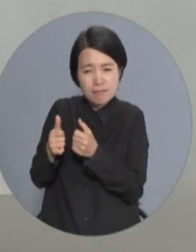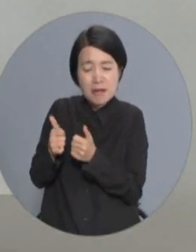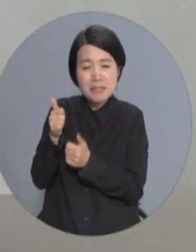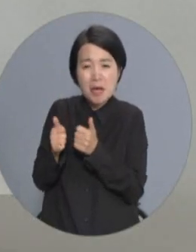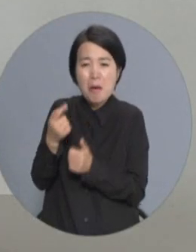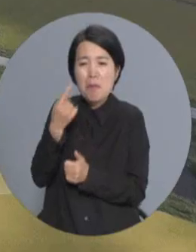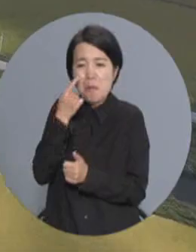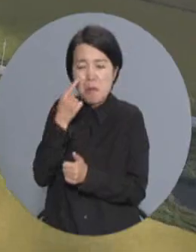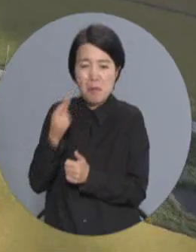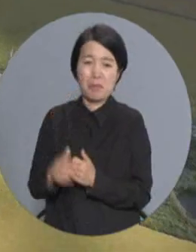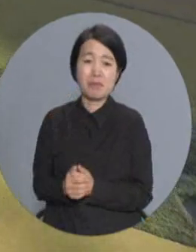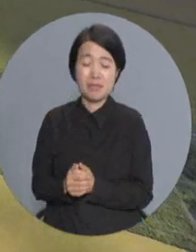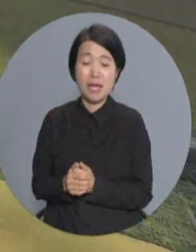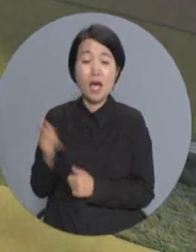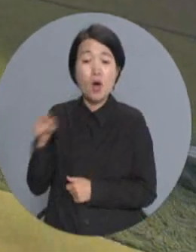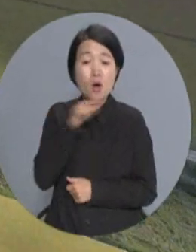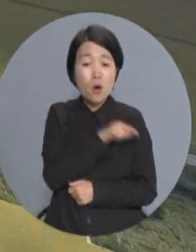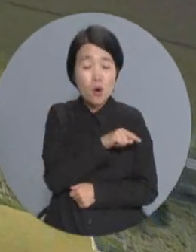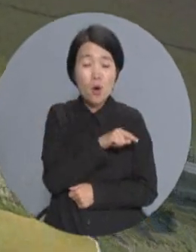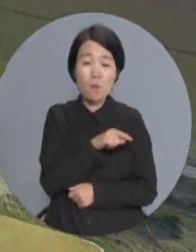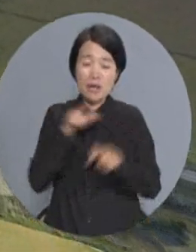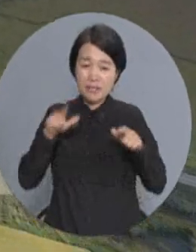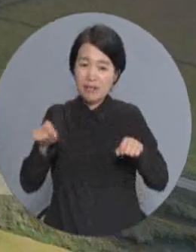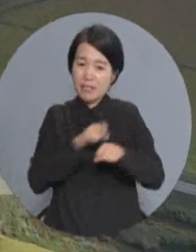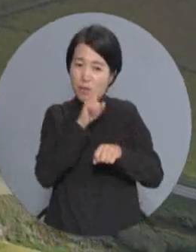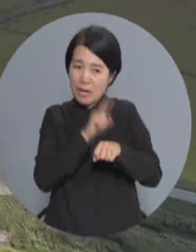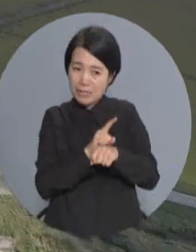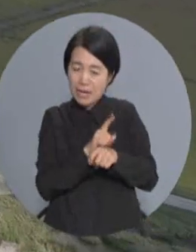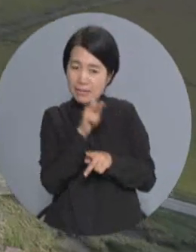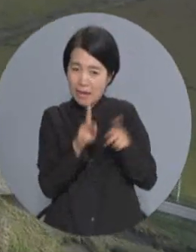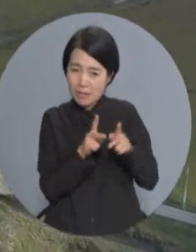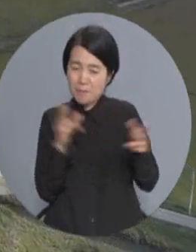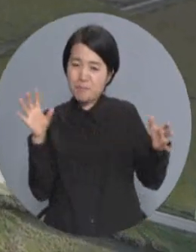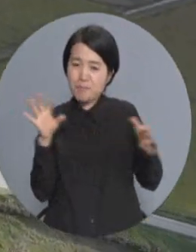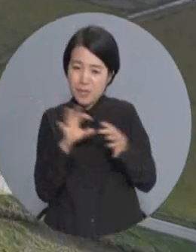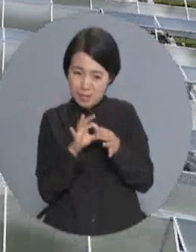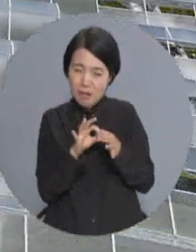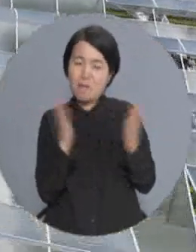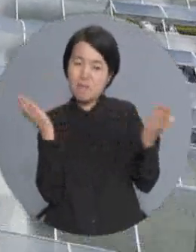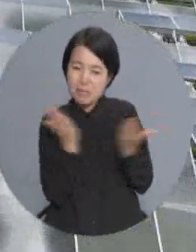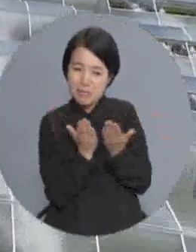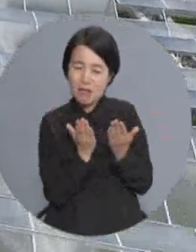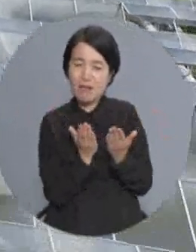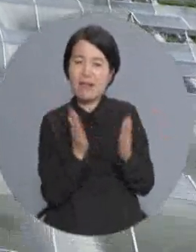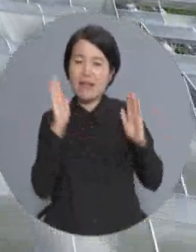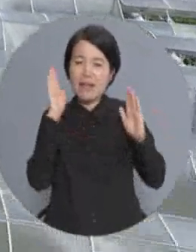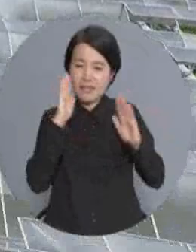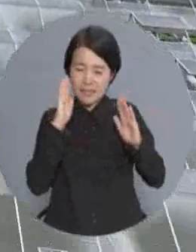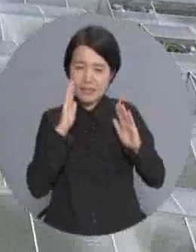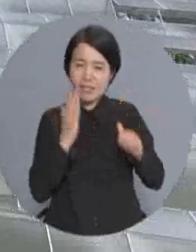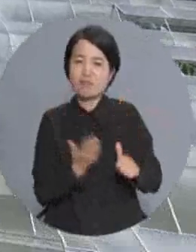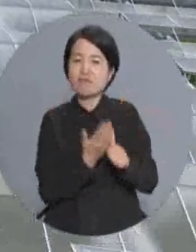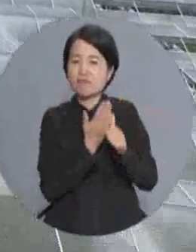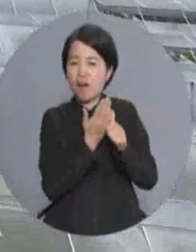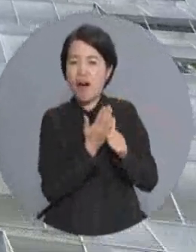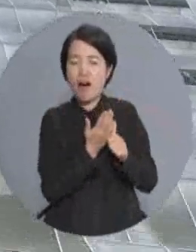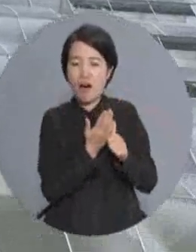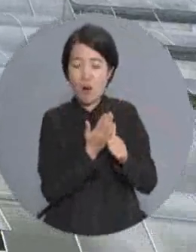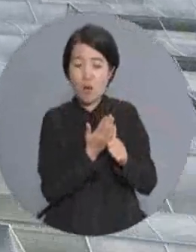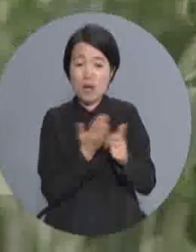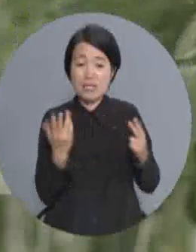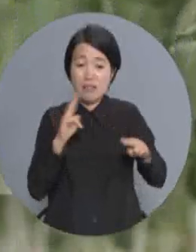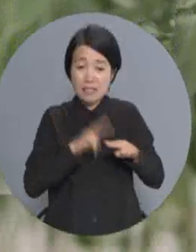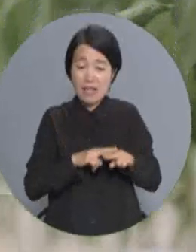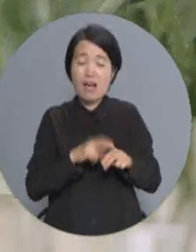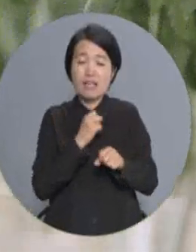있습니다. 두 캠퍼스 모두 지역 특화 산업 분야 인재를 양성하고 관련 일자리를 창출해 지역 상생